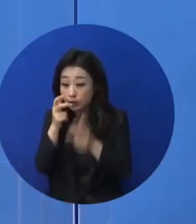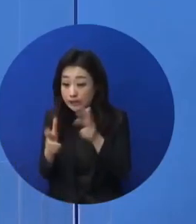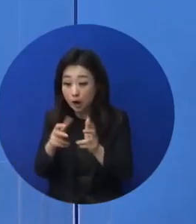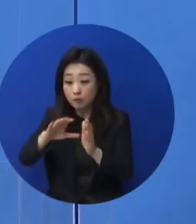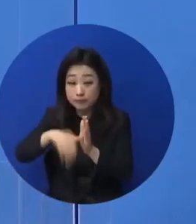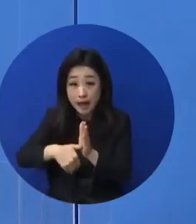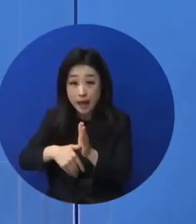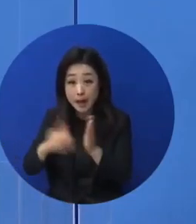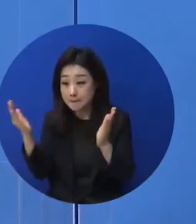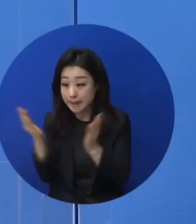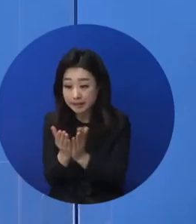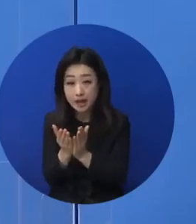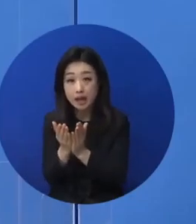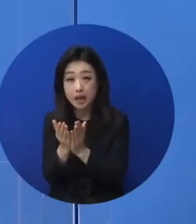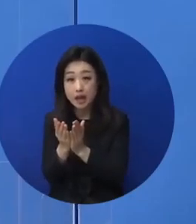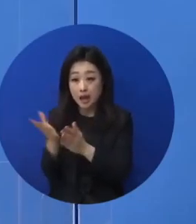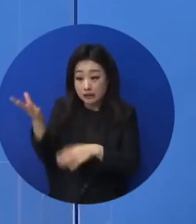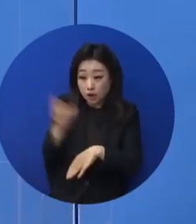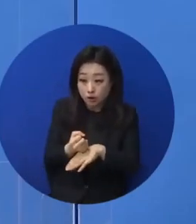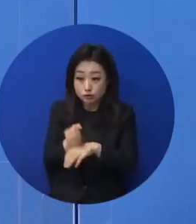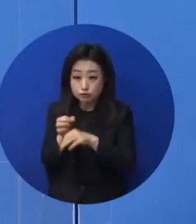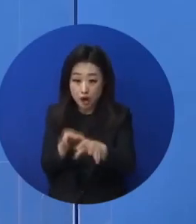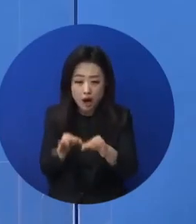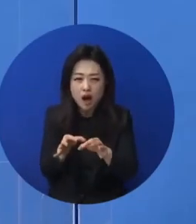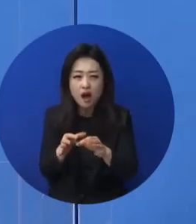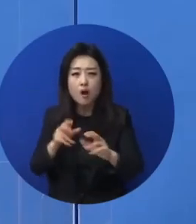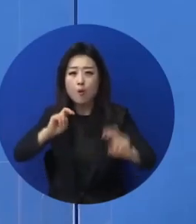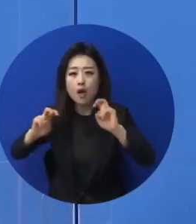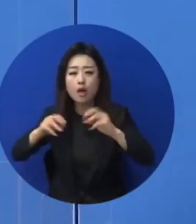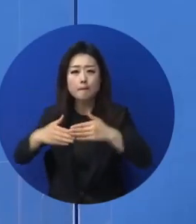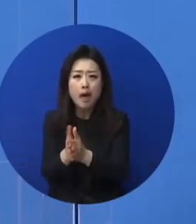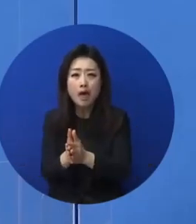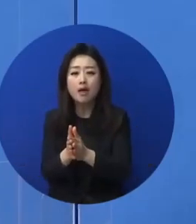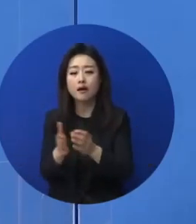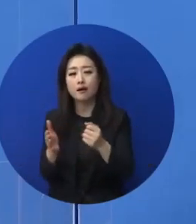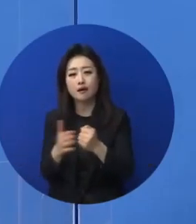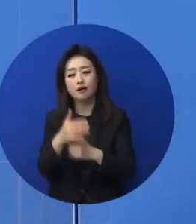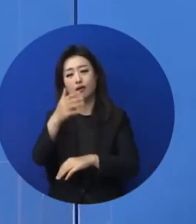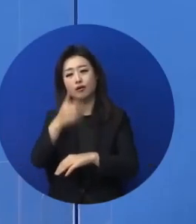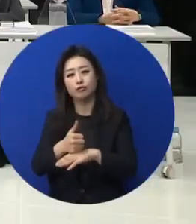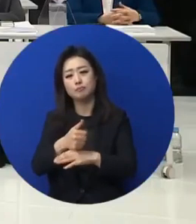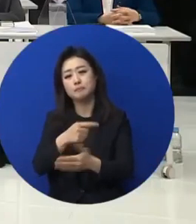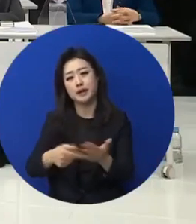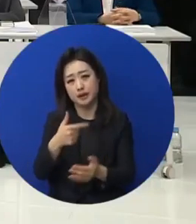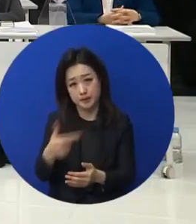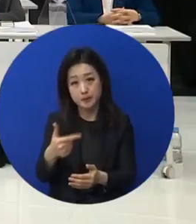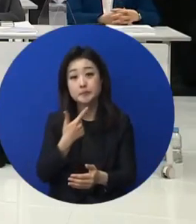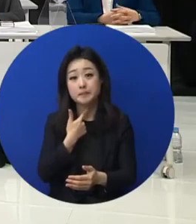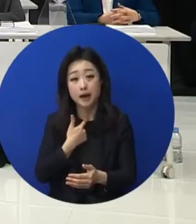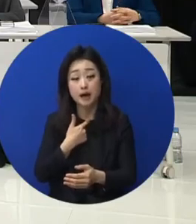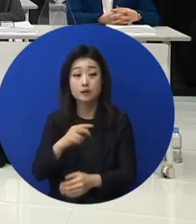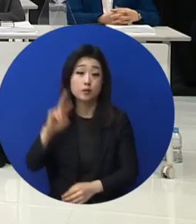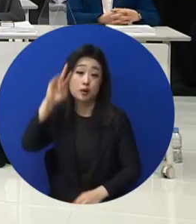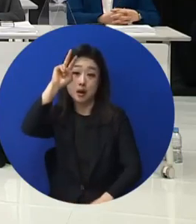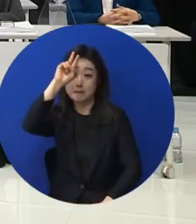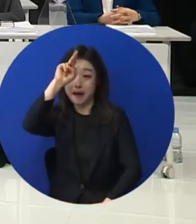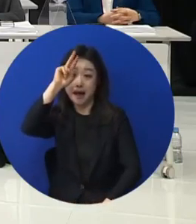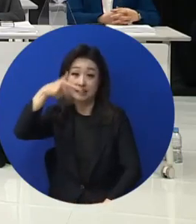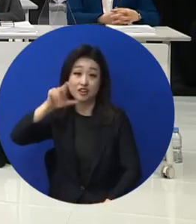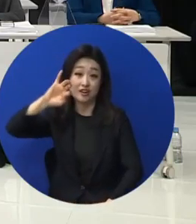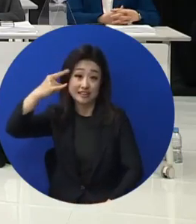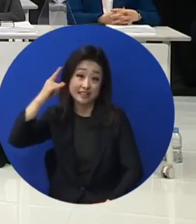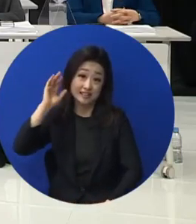산업시대에 적응하고 새롭게 투자를 할 기업이 없어져 버린 겁니다. 또 박정희 군사정권은